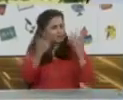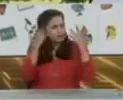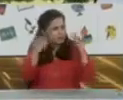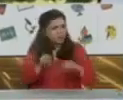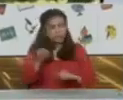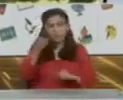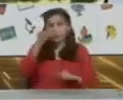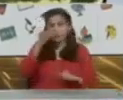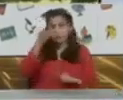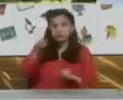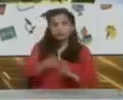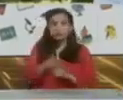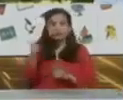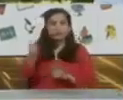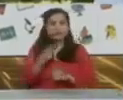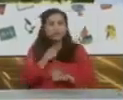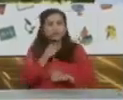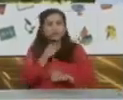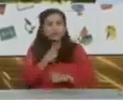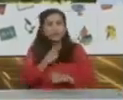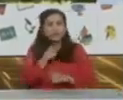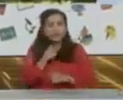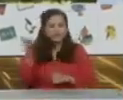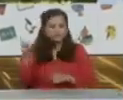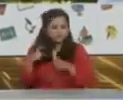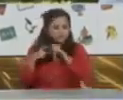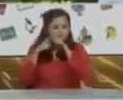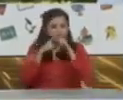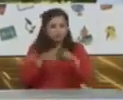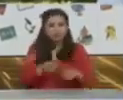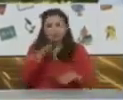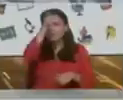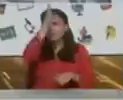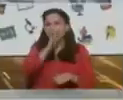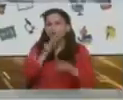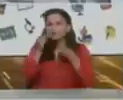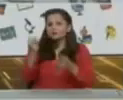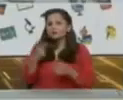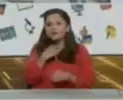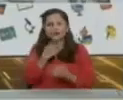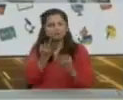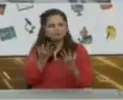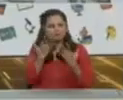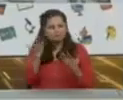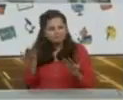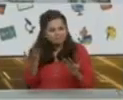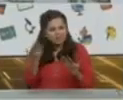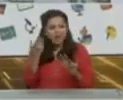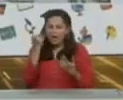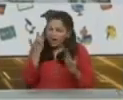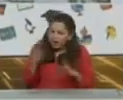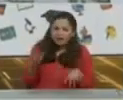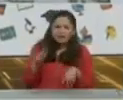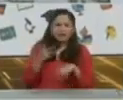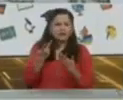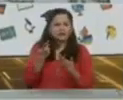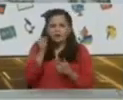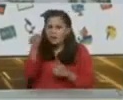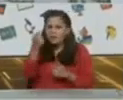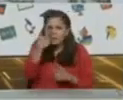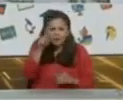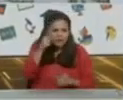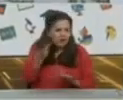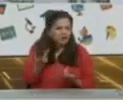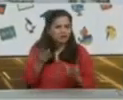जो आवाज है वो गॉड गिफ्टेड है? क्या कभी तुम्हारे माँ बाप ने, कभी